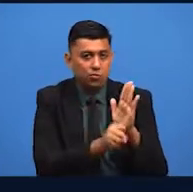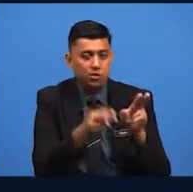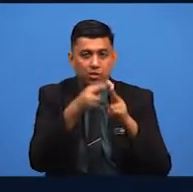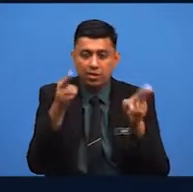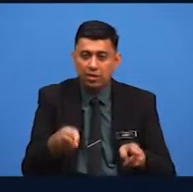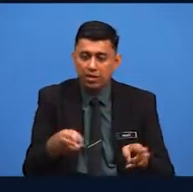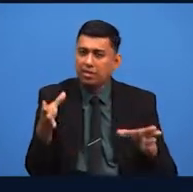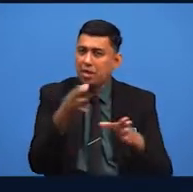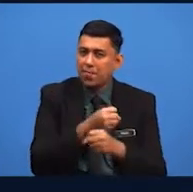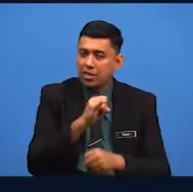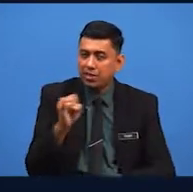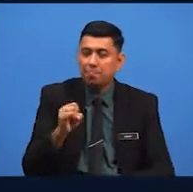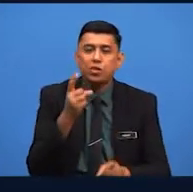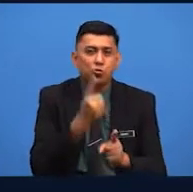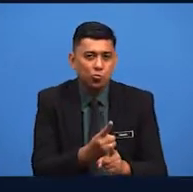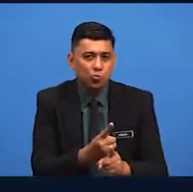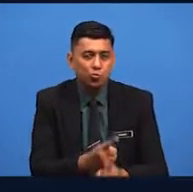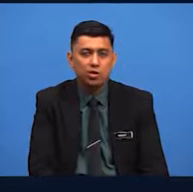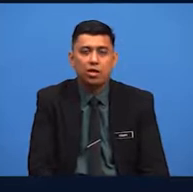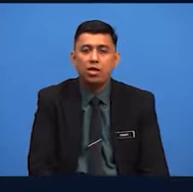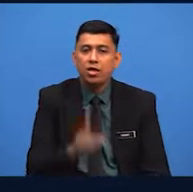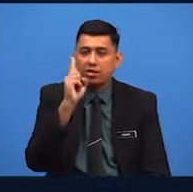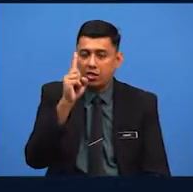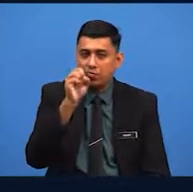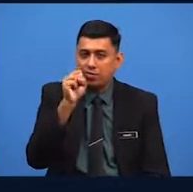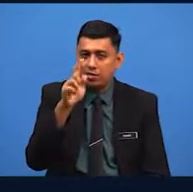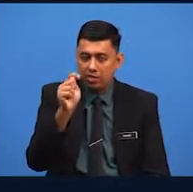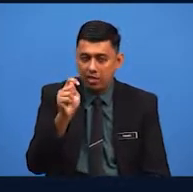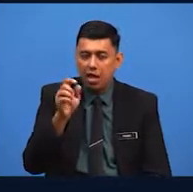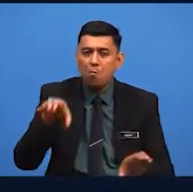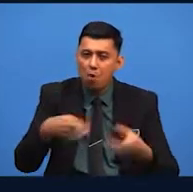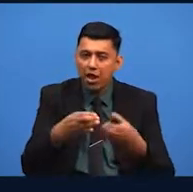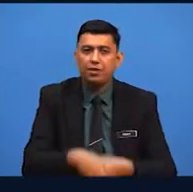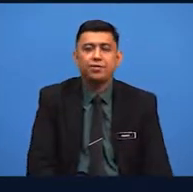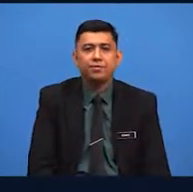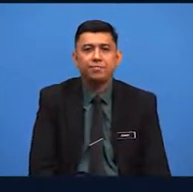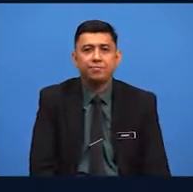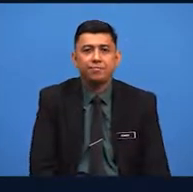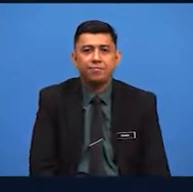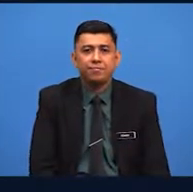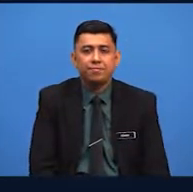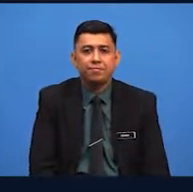jika didapati benar, satu set tindakan akan dilaksanakan.